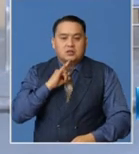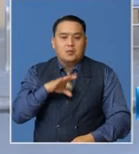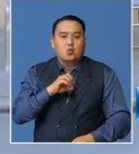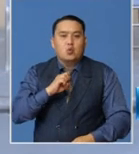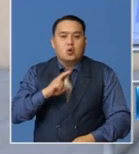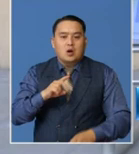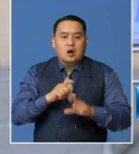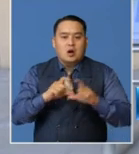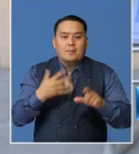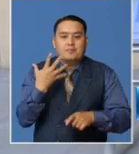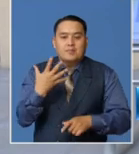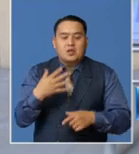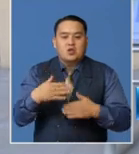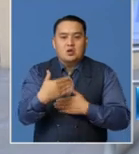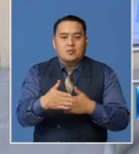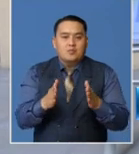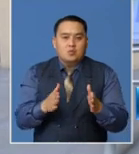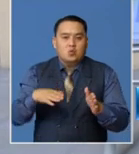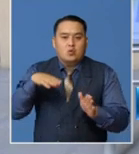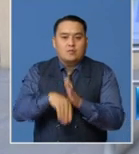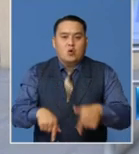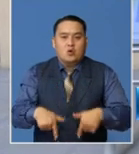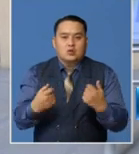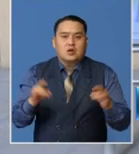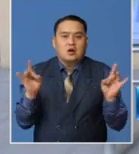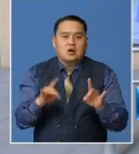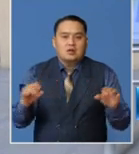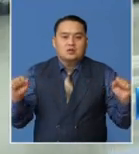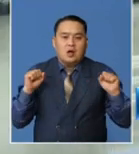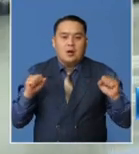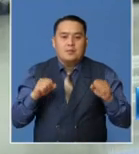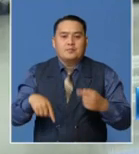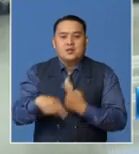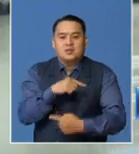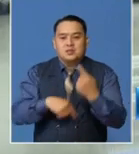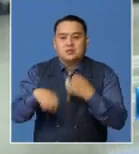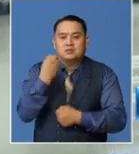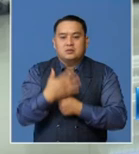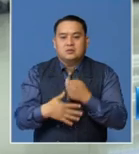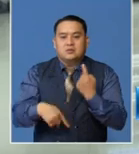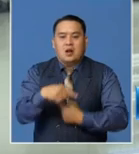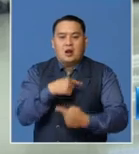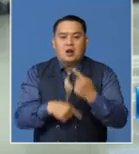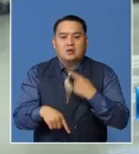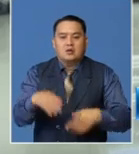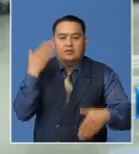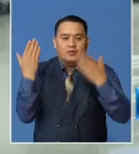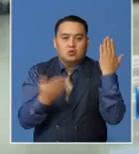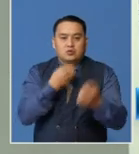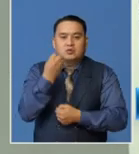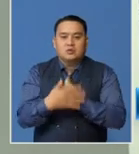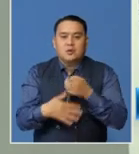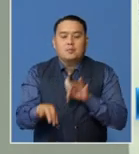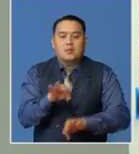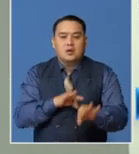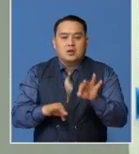объект состоит из 5 блоков в него войдут гостиница ресторан фитнес-зал и бизнес-центр а также торгово-развлекательный комплекс стоимость